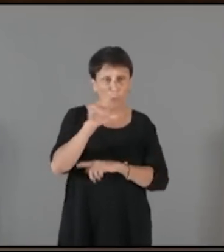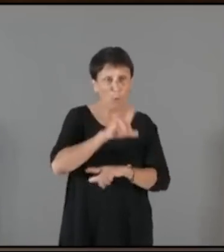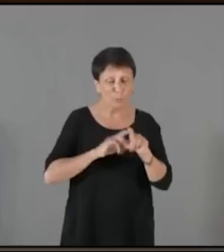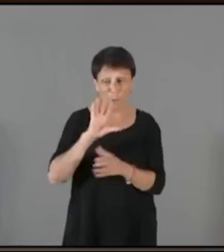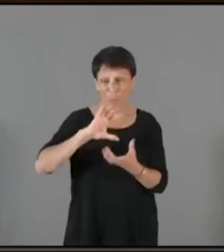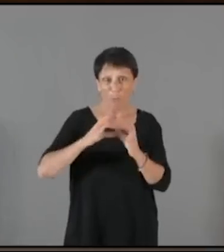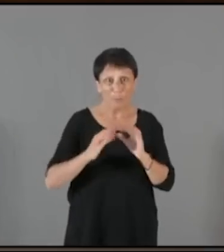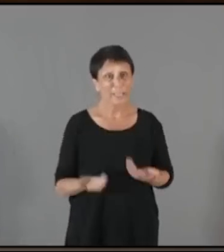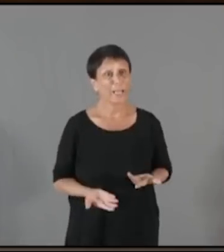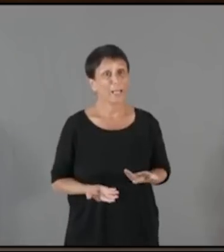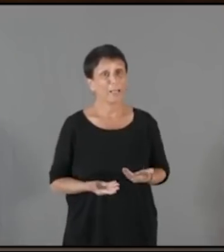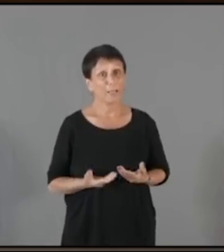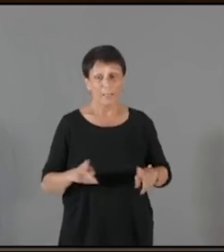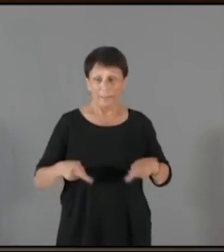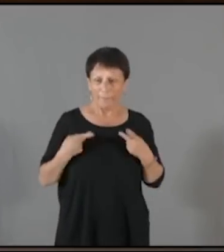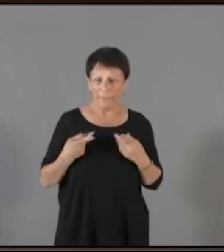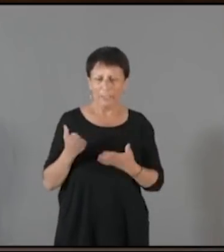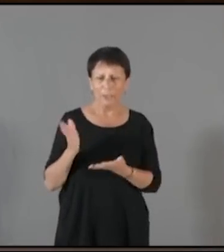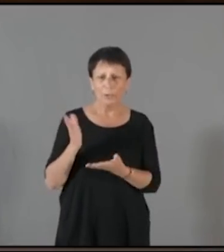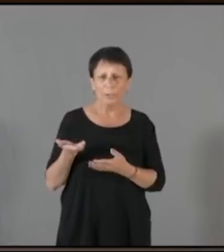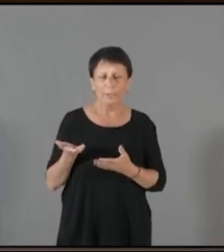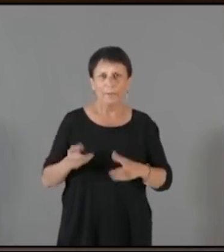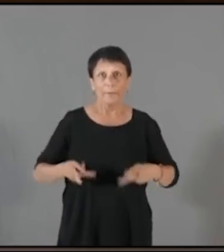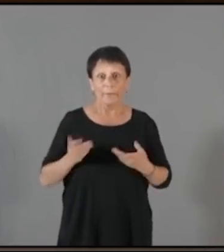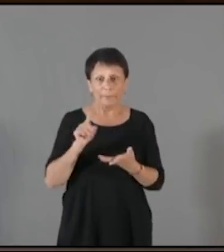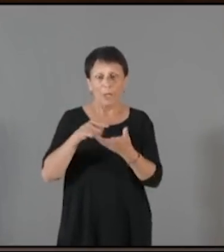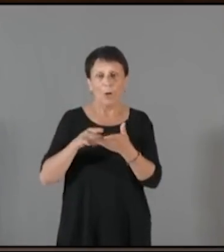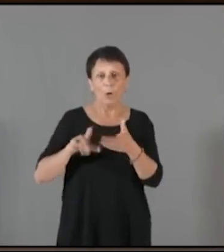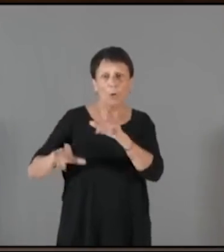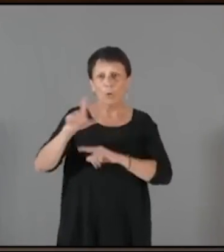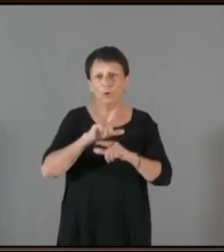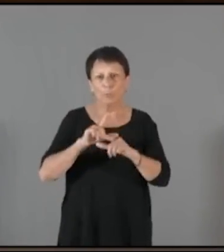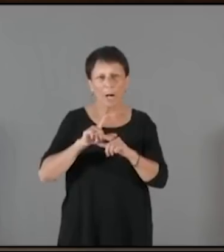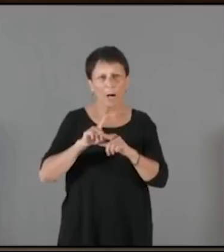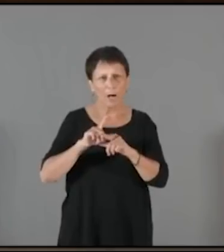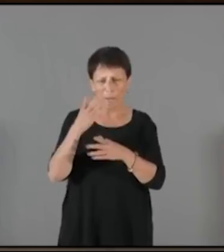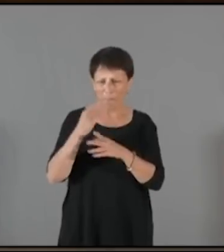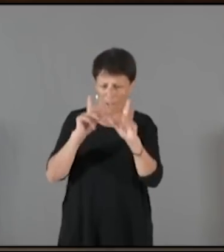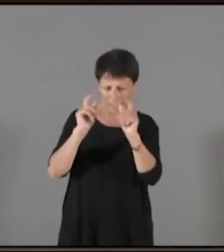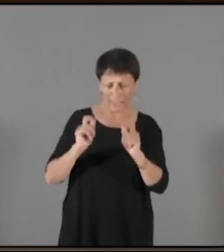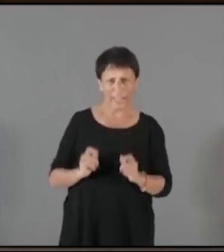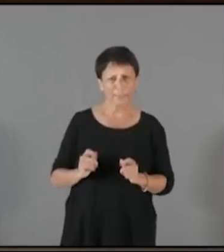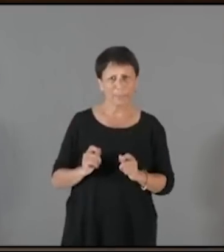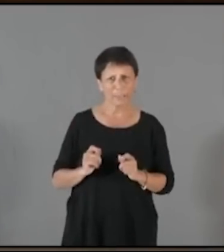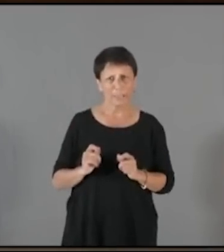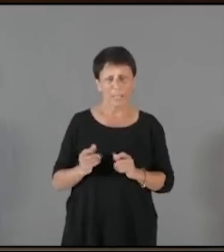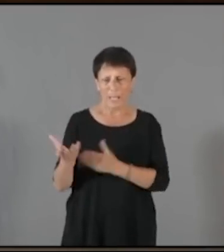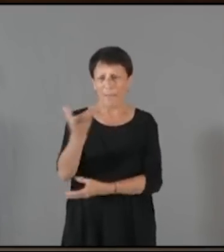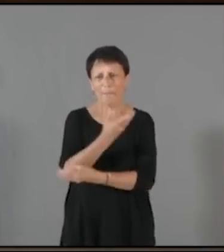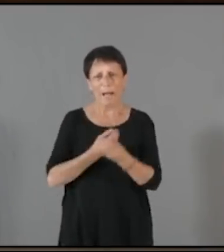loger, ou survivent dans des logements insalubres, à ces Marseillais anonymes, silencieux, qui n'ont plus les moyens de se